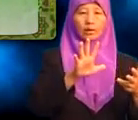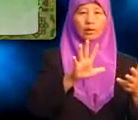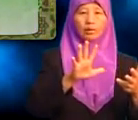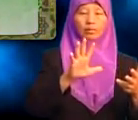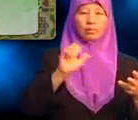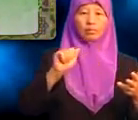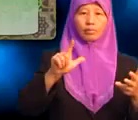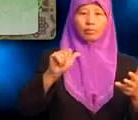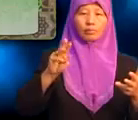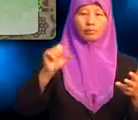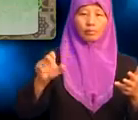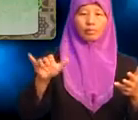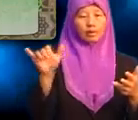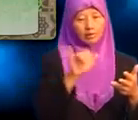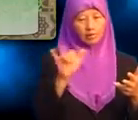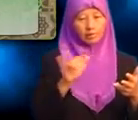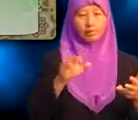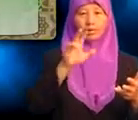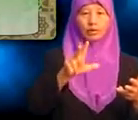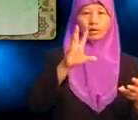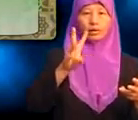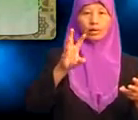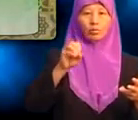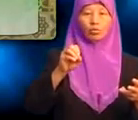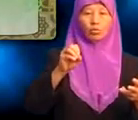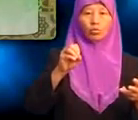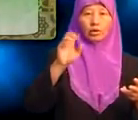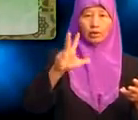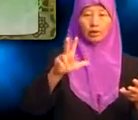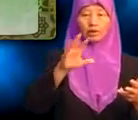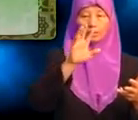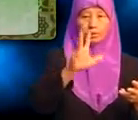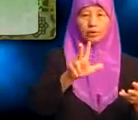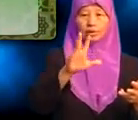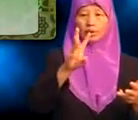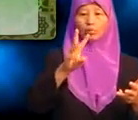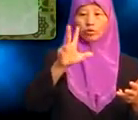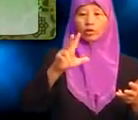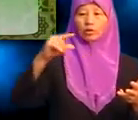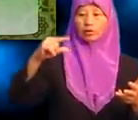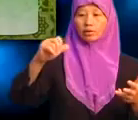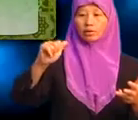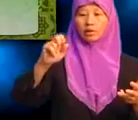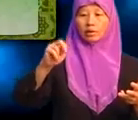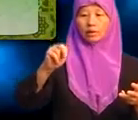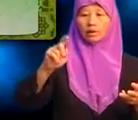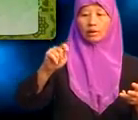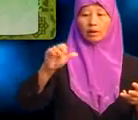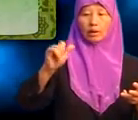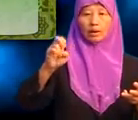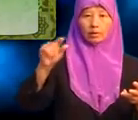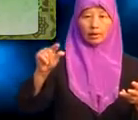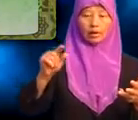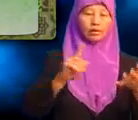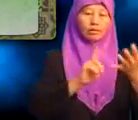atau bersamaan 363 gantang. Seterusnya, bijirin dan